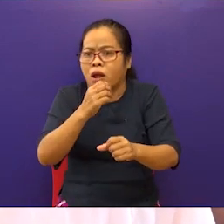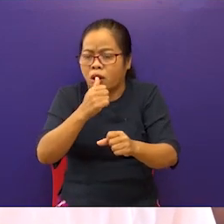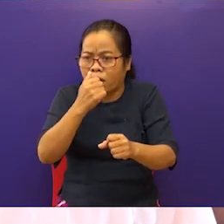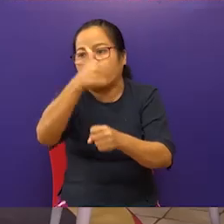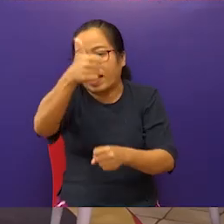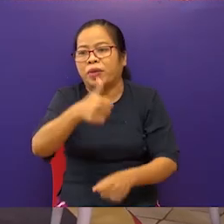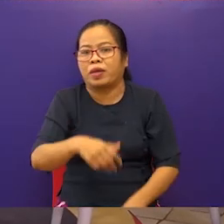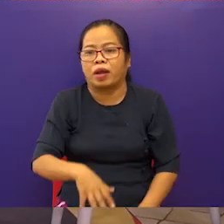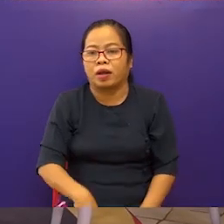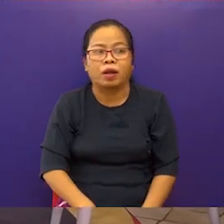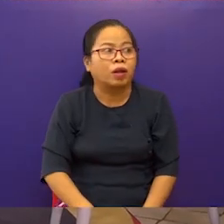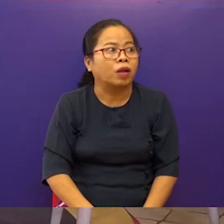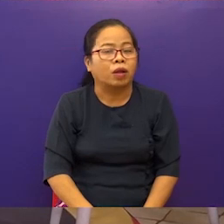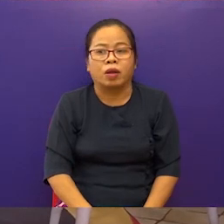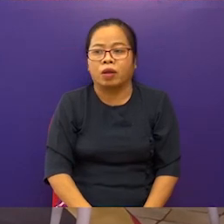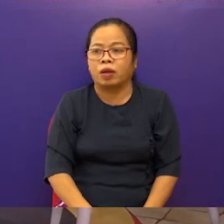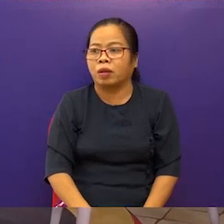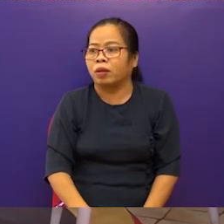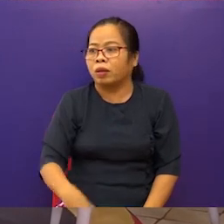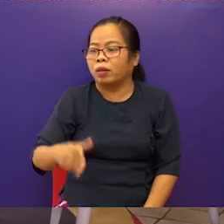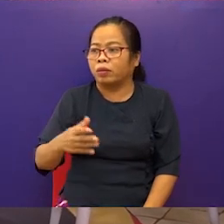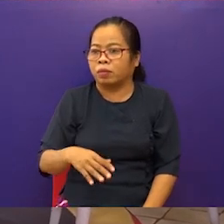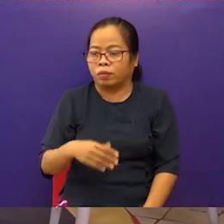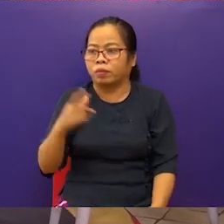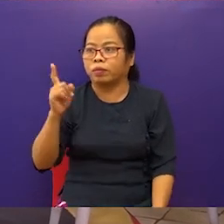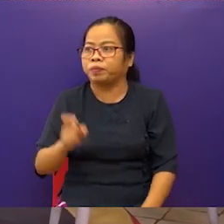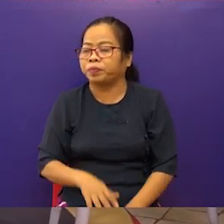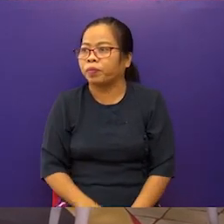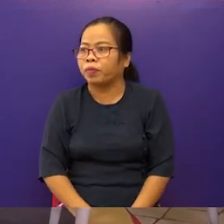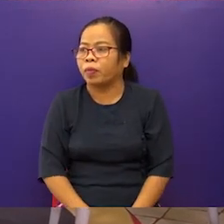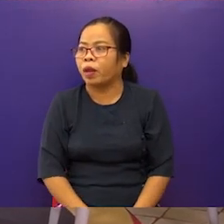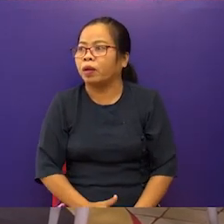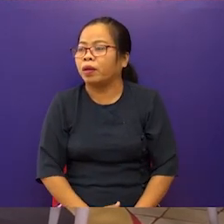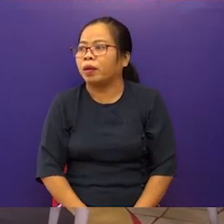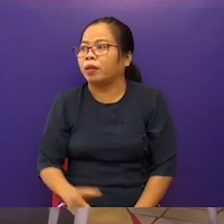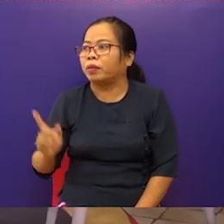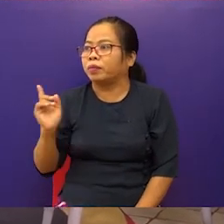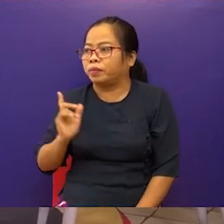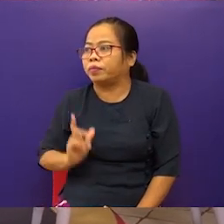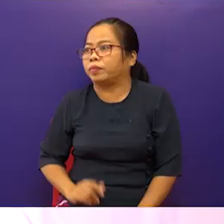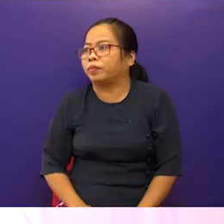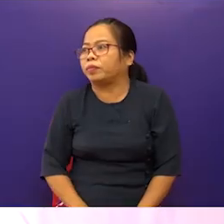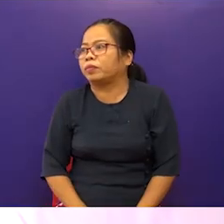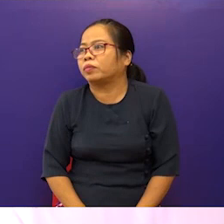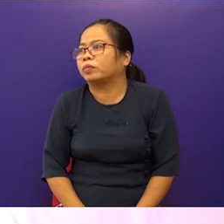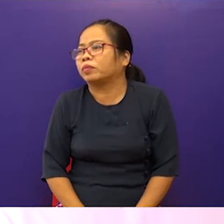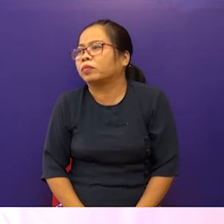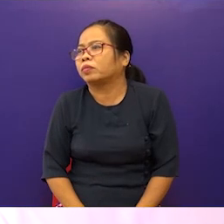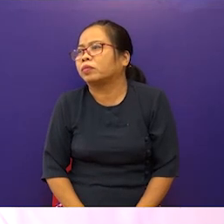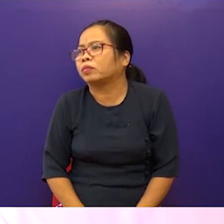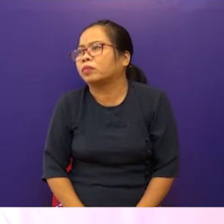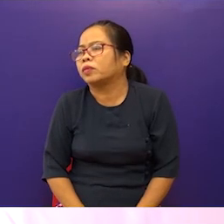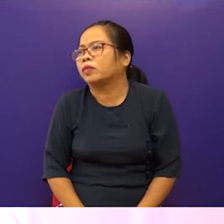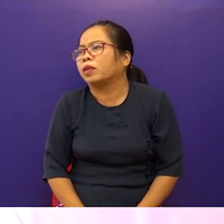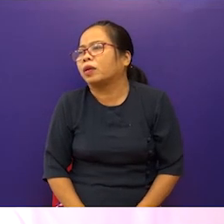ဘာလဲဆိုတော့မျက်မြင်မတန်ဆွမ်းသူတယောက်တောင်းစားနေတဲ့ပုံဆွဲတာဘာရေးထားလဲဆိုတော့တနာချင်းကို